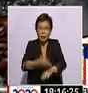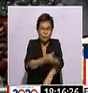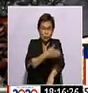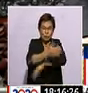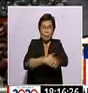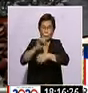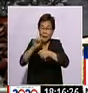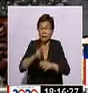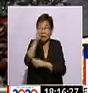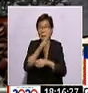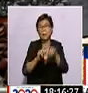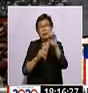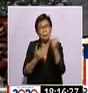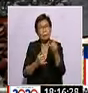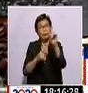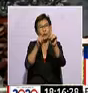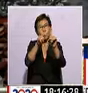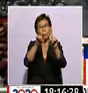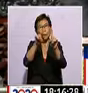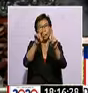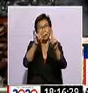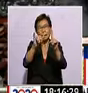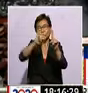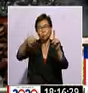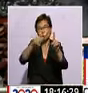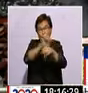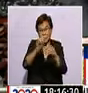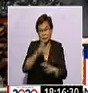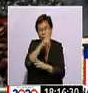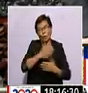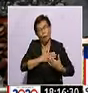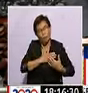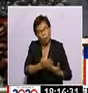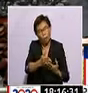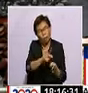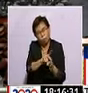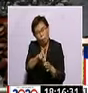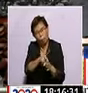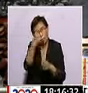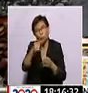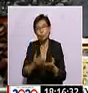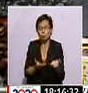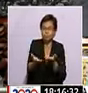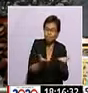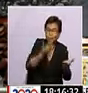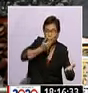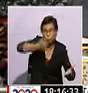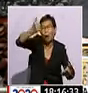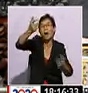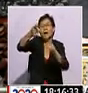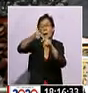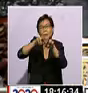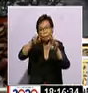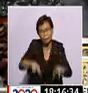awam yang kini berjumlah 1.6 juta telah mendedikasikan kerjaya mereka untuk memberikan perkhidmatan terbaik